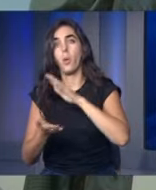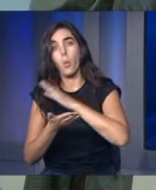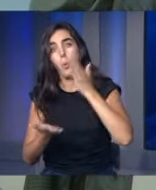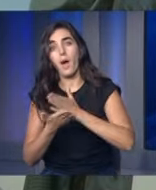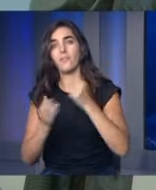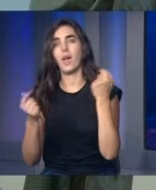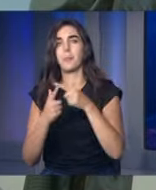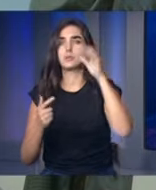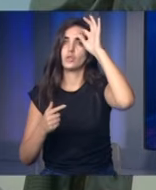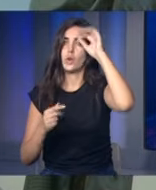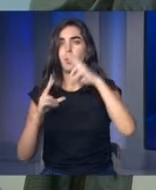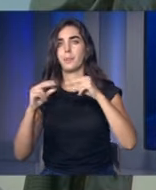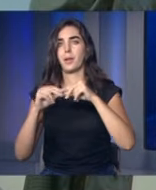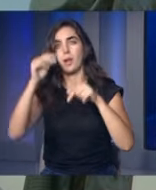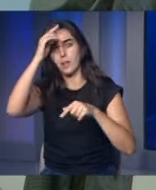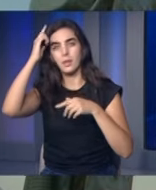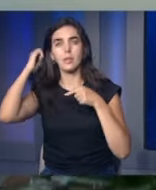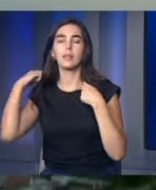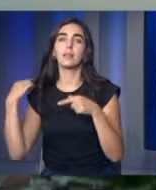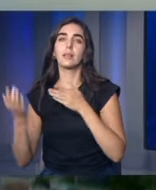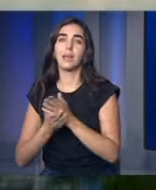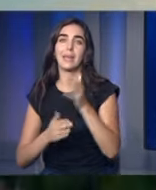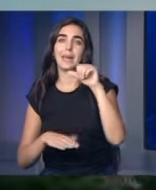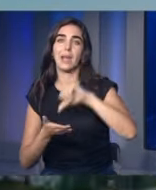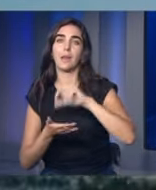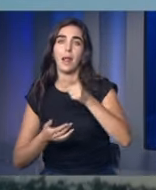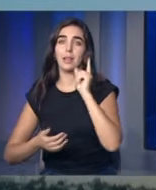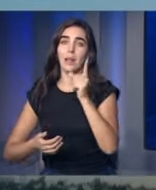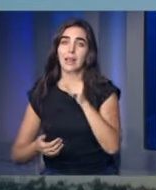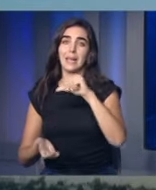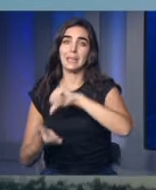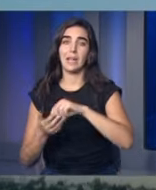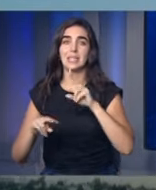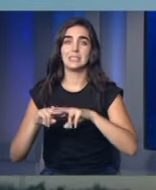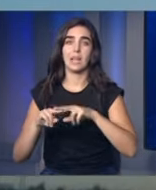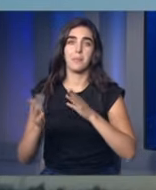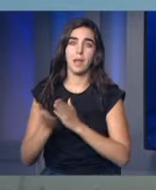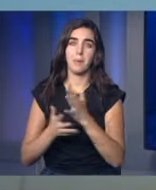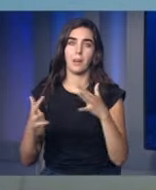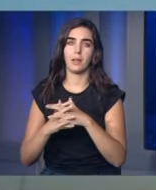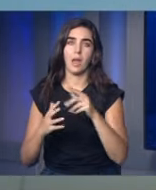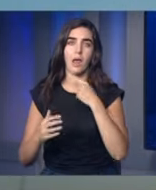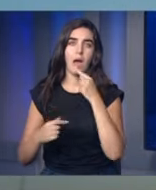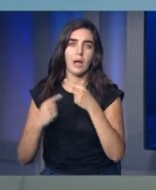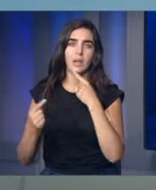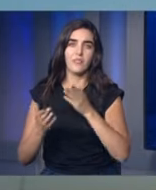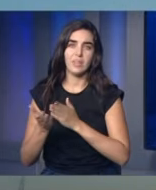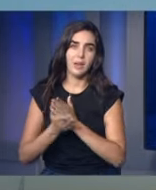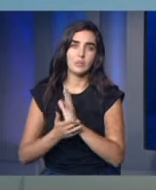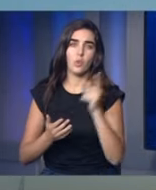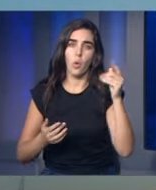لبنان، ويقابل ذلك ما ورد من كلام إيراني من أجل الحد من التهديدات الإسرائيلية ضمنه للسفير مشتبه